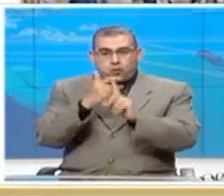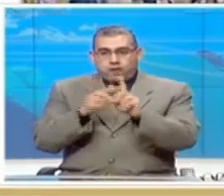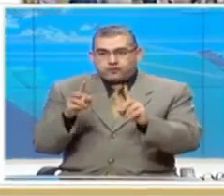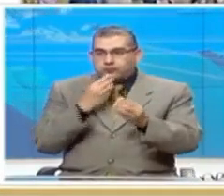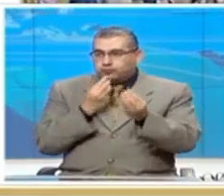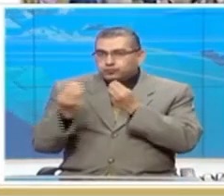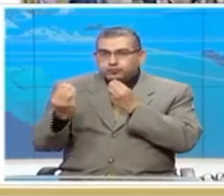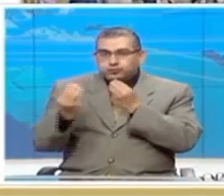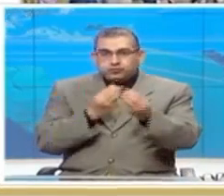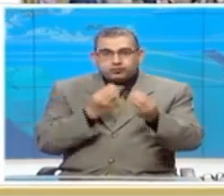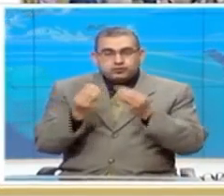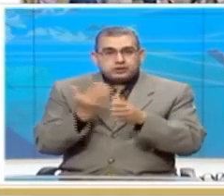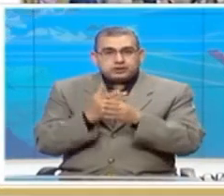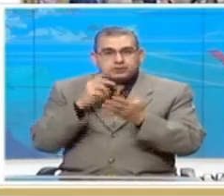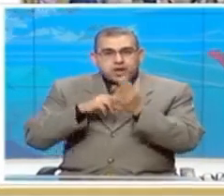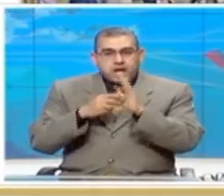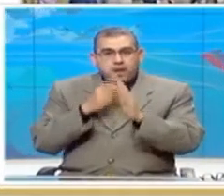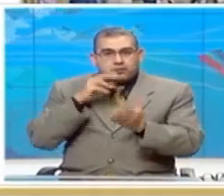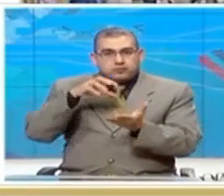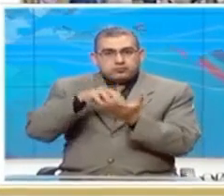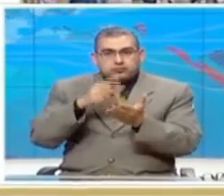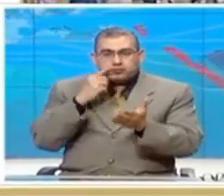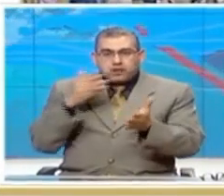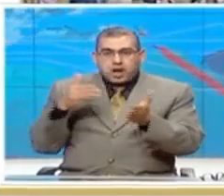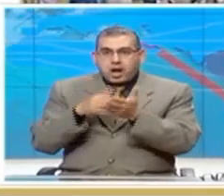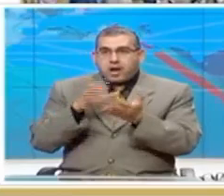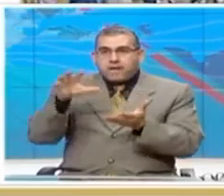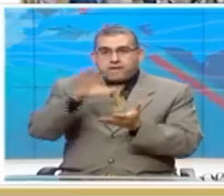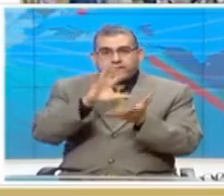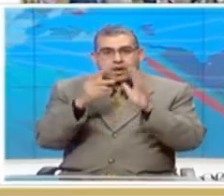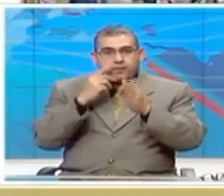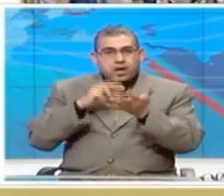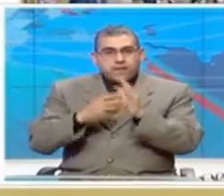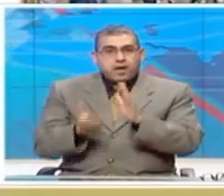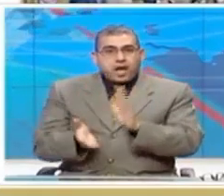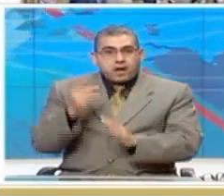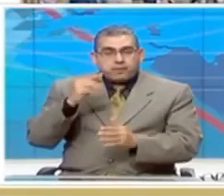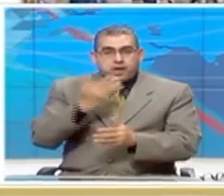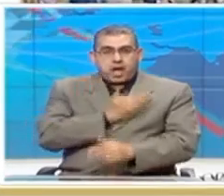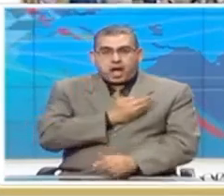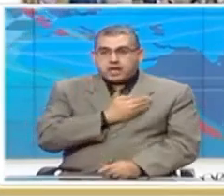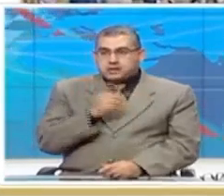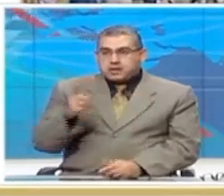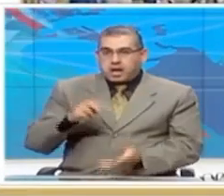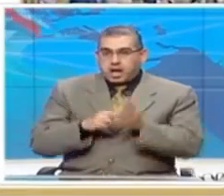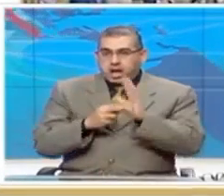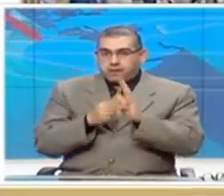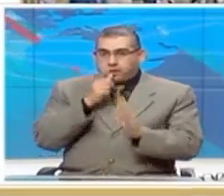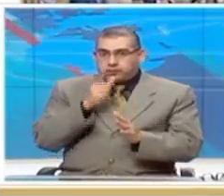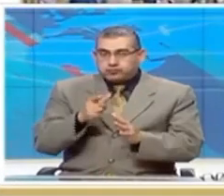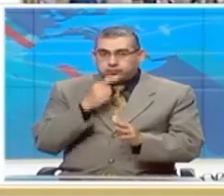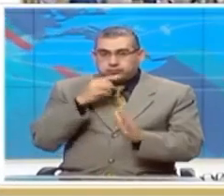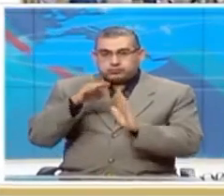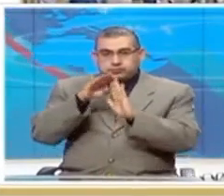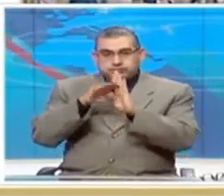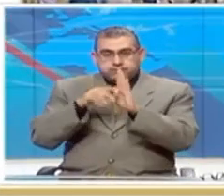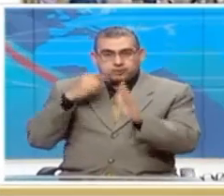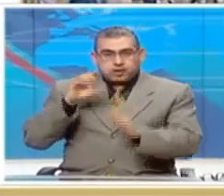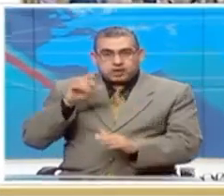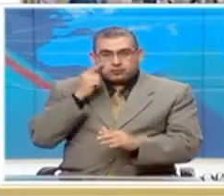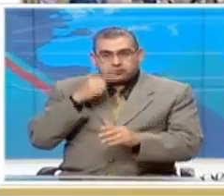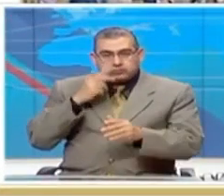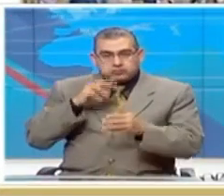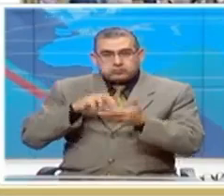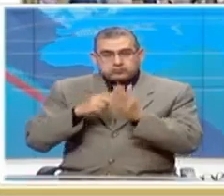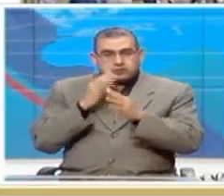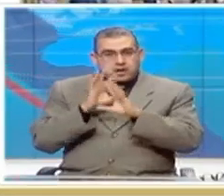الامريكي بشان تطورات المشهد الاقليمي لا سما في قطاع غزه حيث استعرض السيد الرئيس السياق